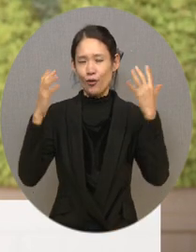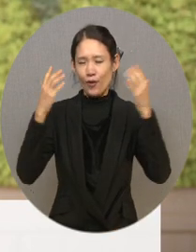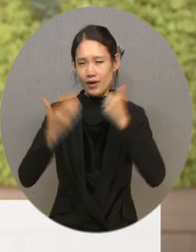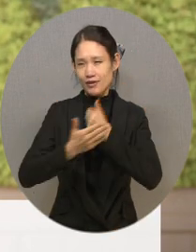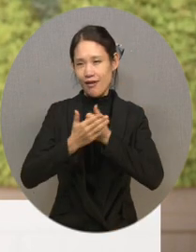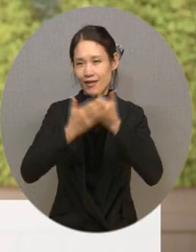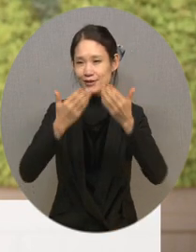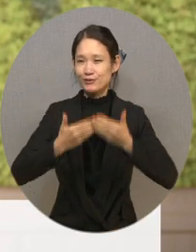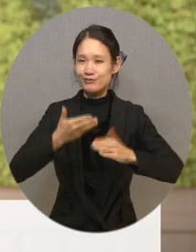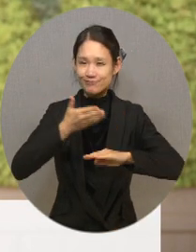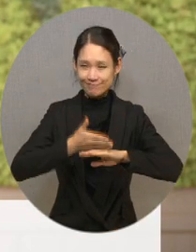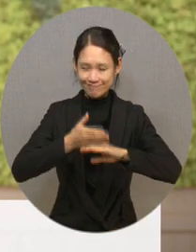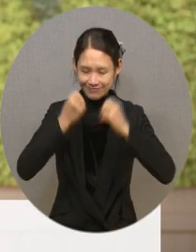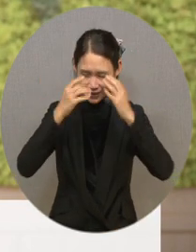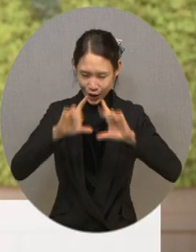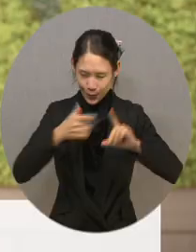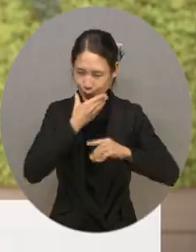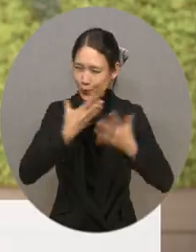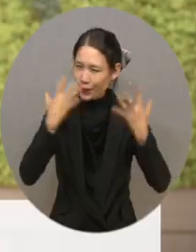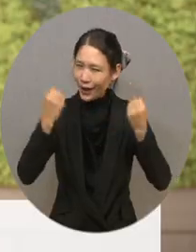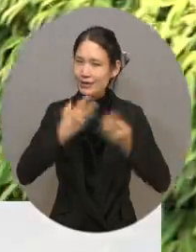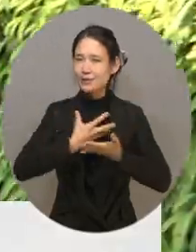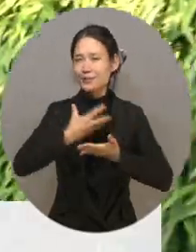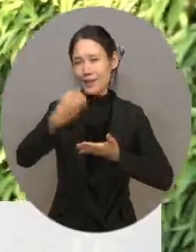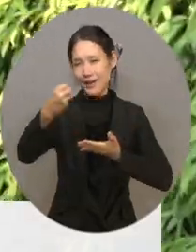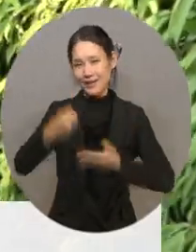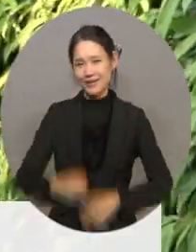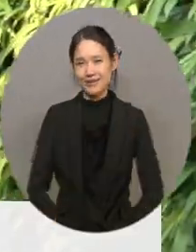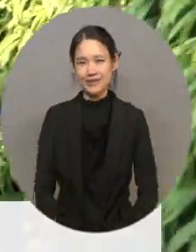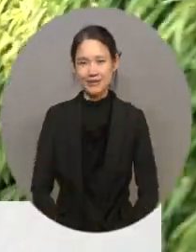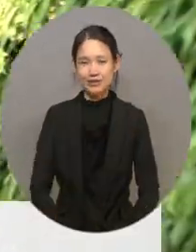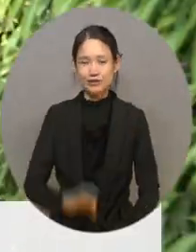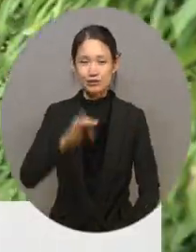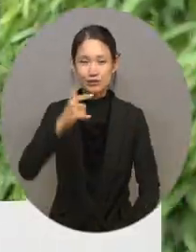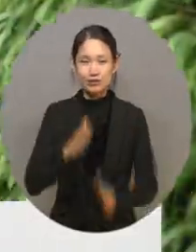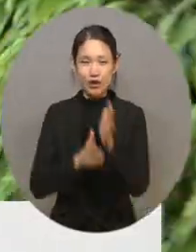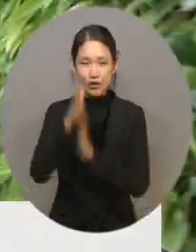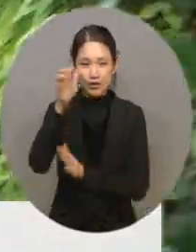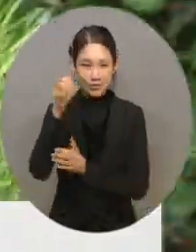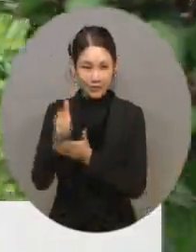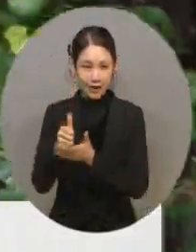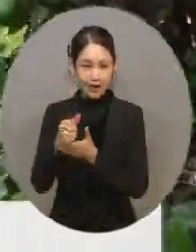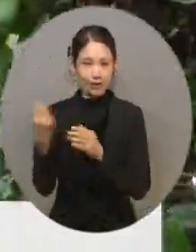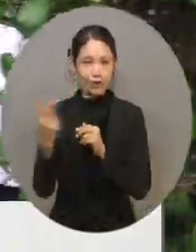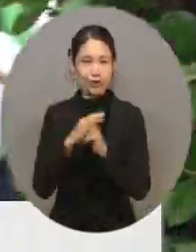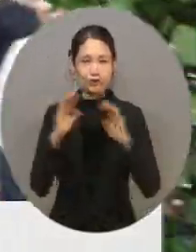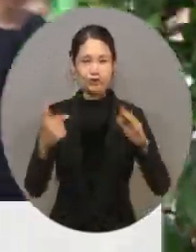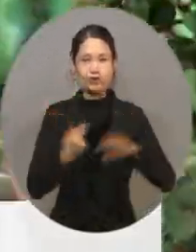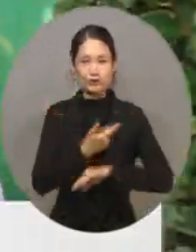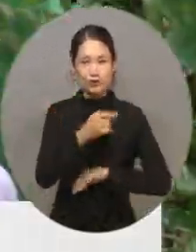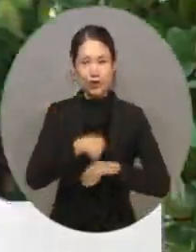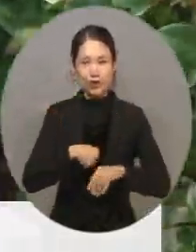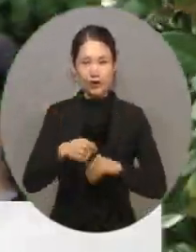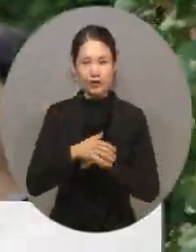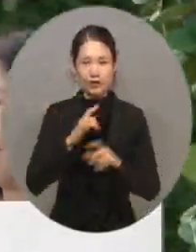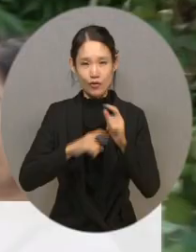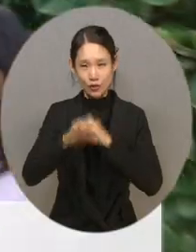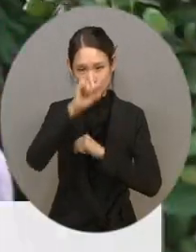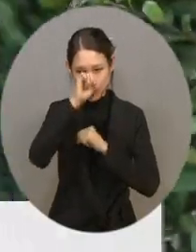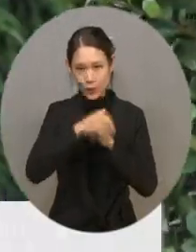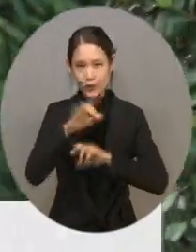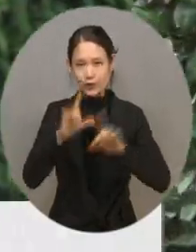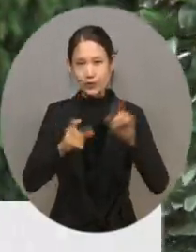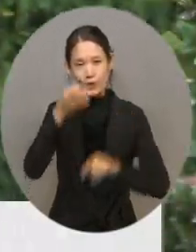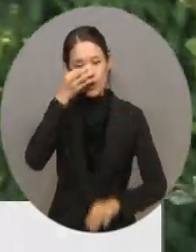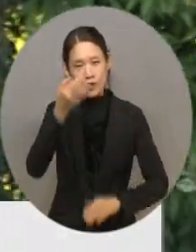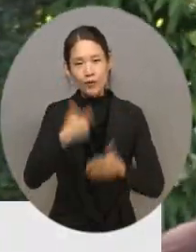주셔서 감사합니다. 새해 복 많이 받으십시오. 순천시장을 비롯한 국외 연수단은 순천의 우수한 아날로그적 요소의